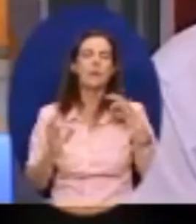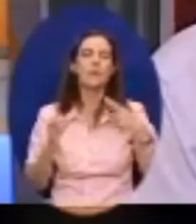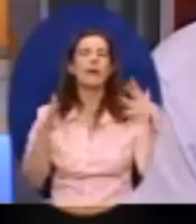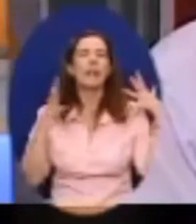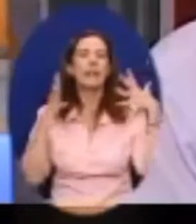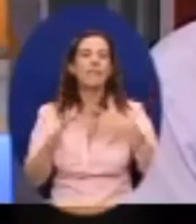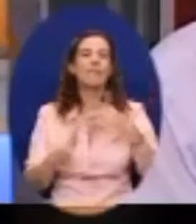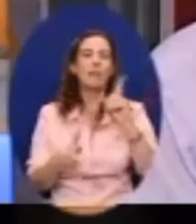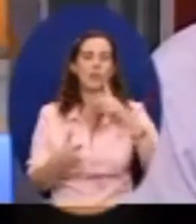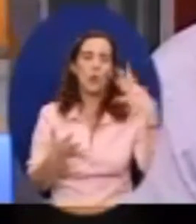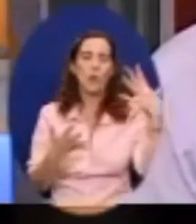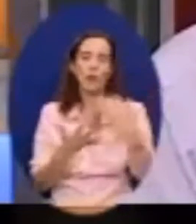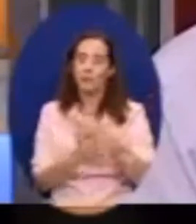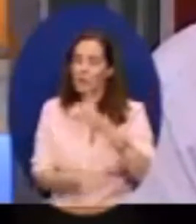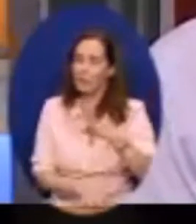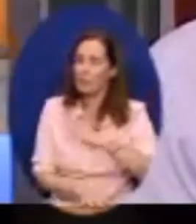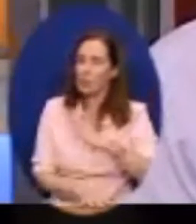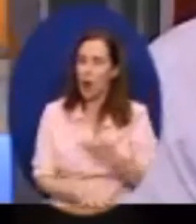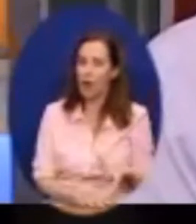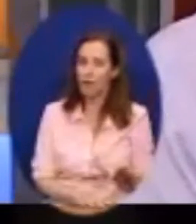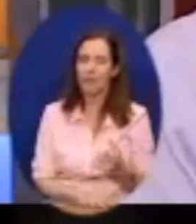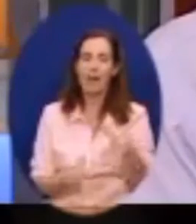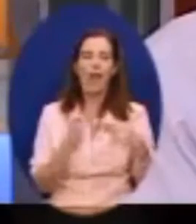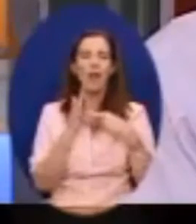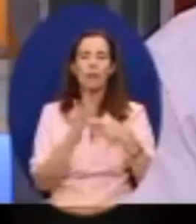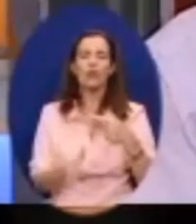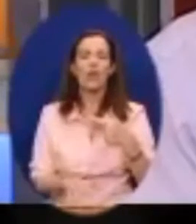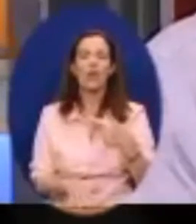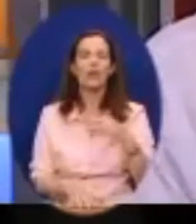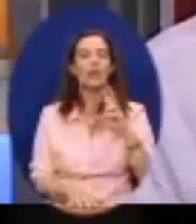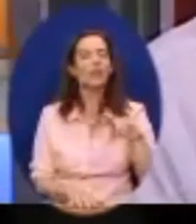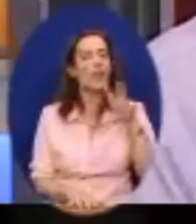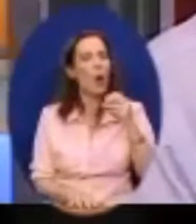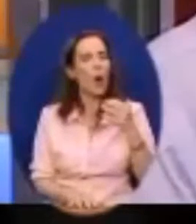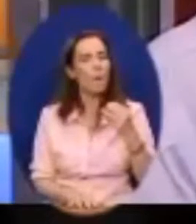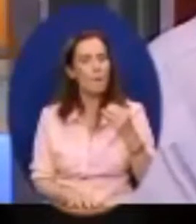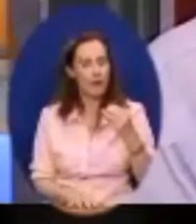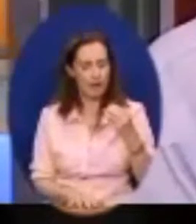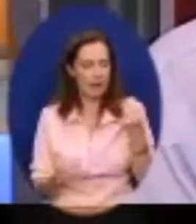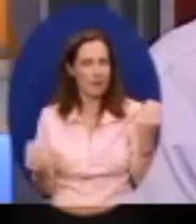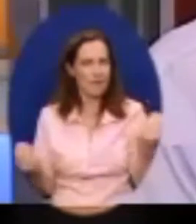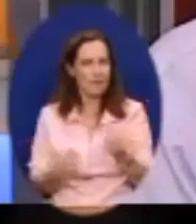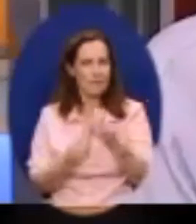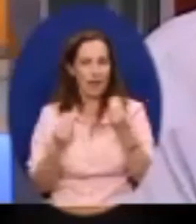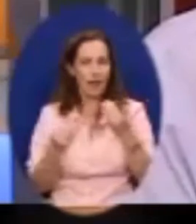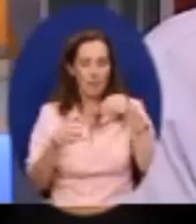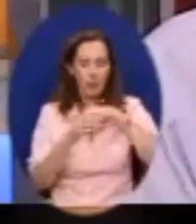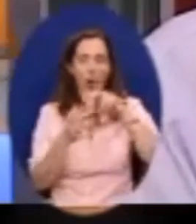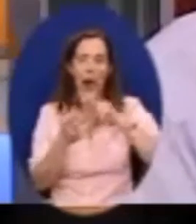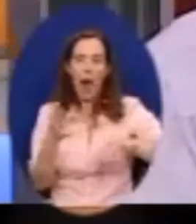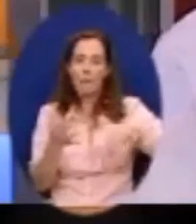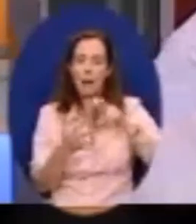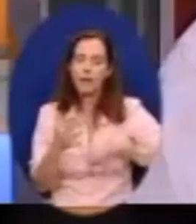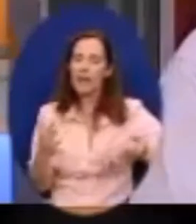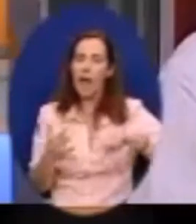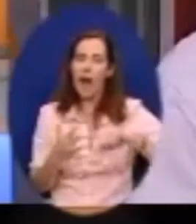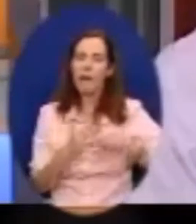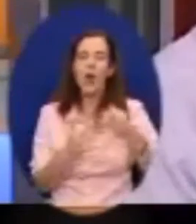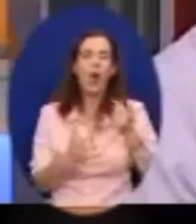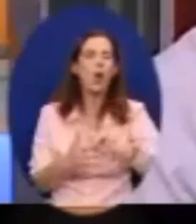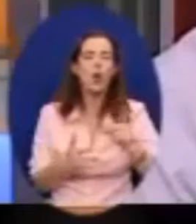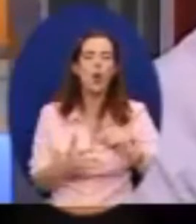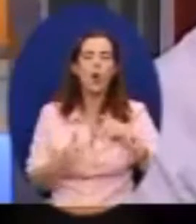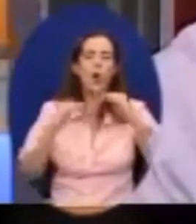עושר, והוא עיוות מסוכן לכולנו. למשל, אנחנו לא, יש לנו הרבה מאוד עיוותים במערכת המס, אבל המטרה היא כאן לא